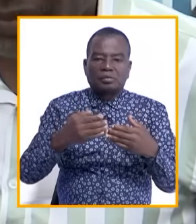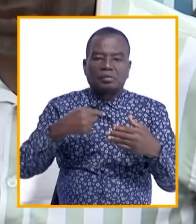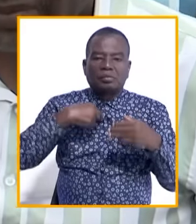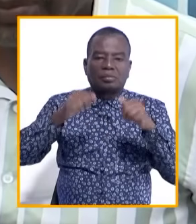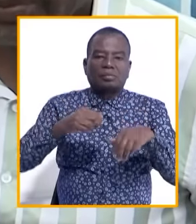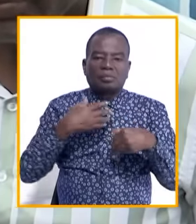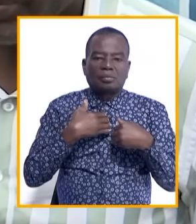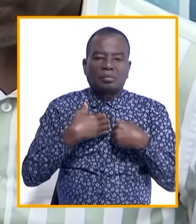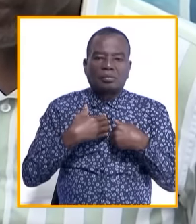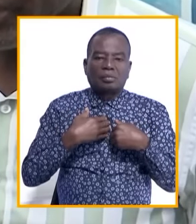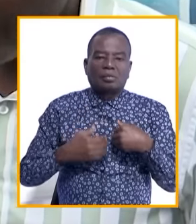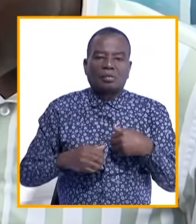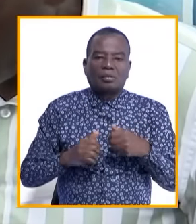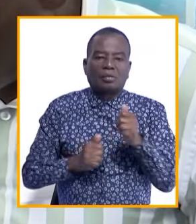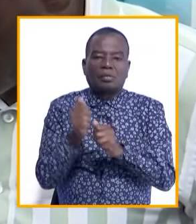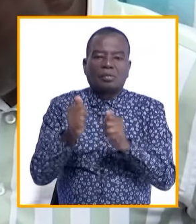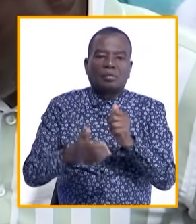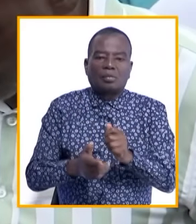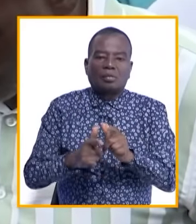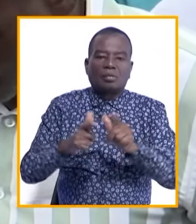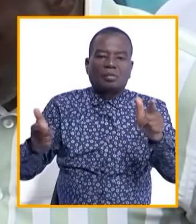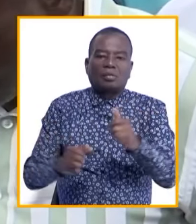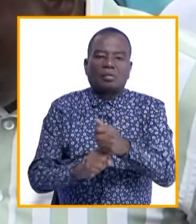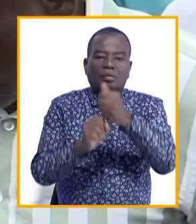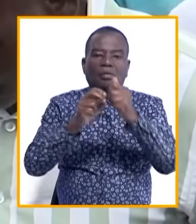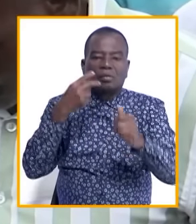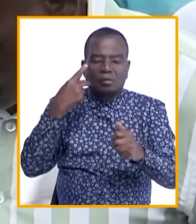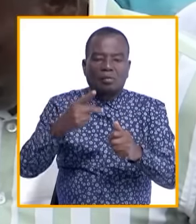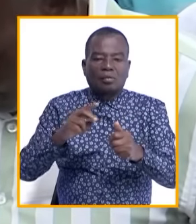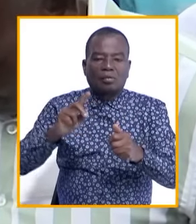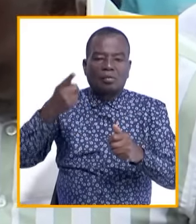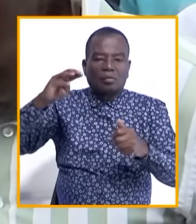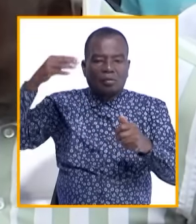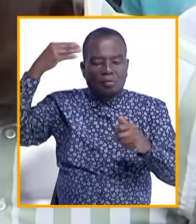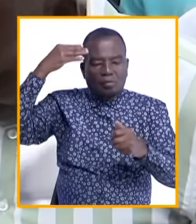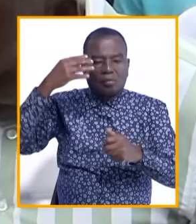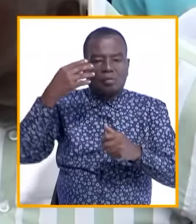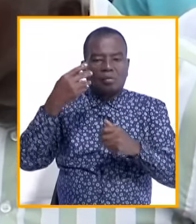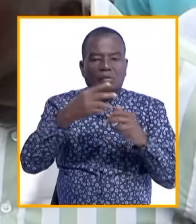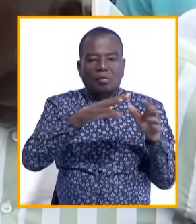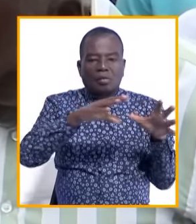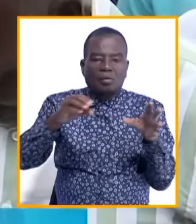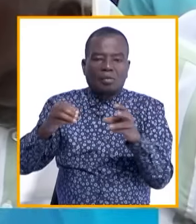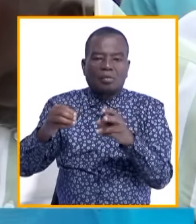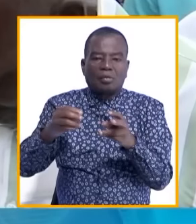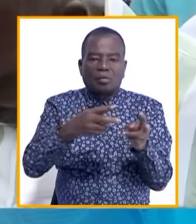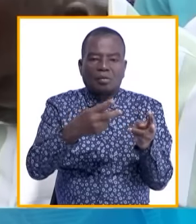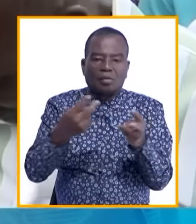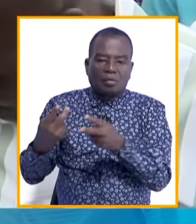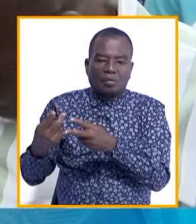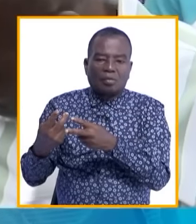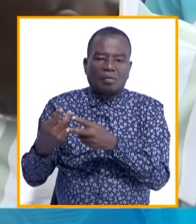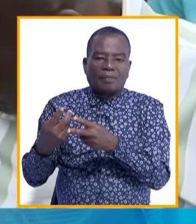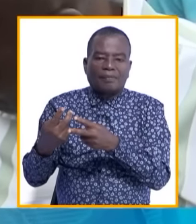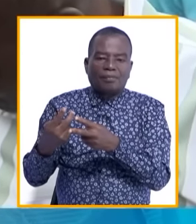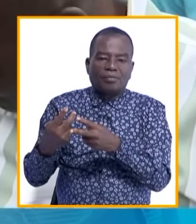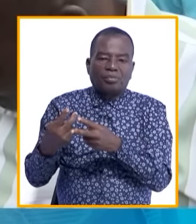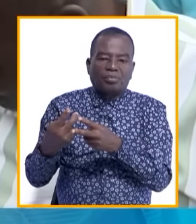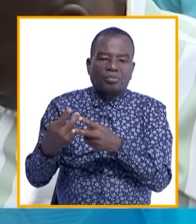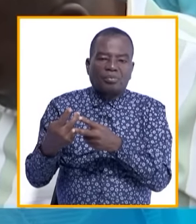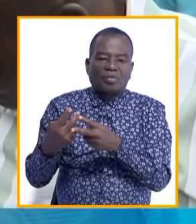avoir plus grand soutien que de voir le Premier ministre se déplacer pour nous.